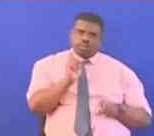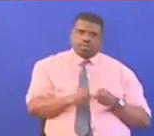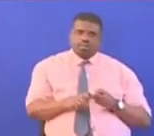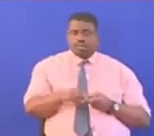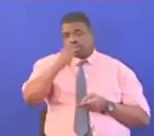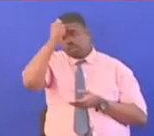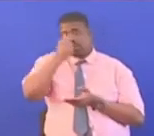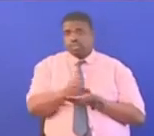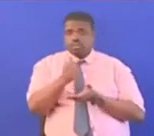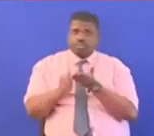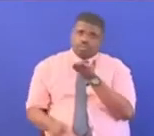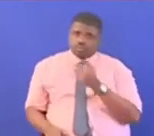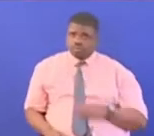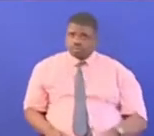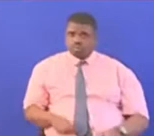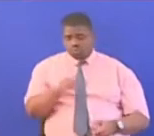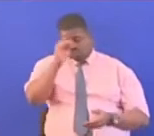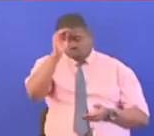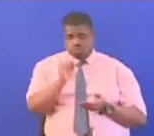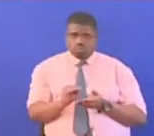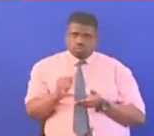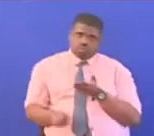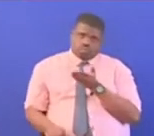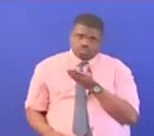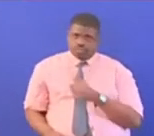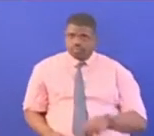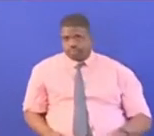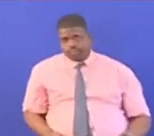na azimio la kushusha